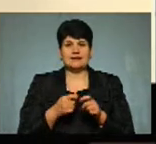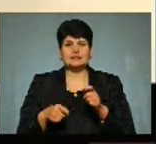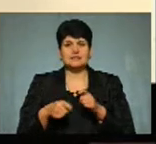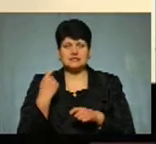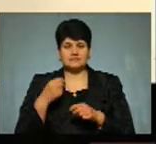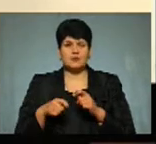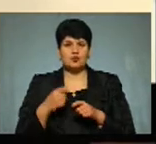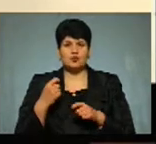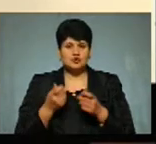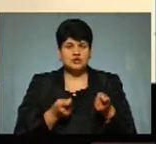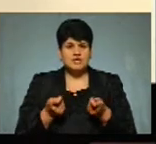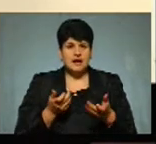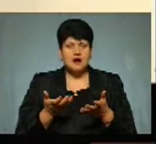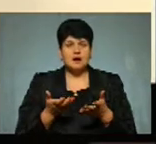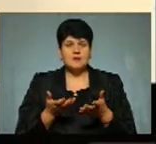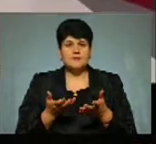правопорушення, або відповідальний,